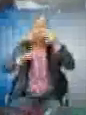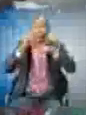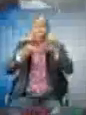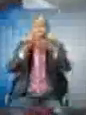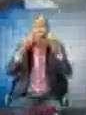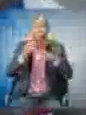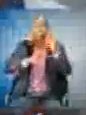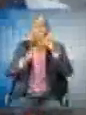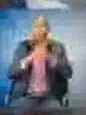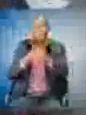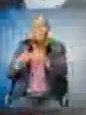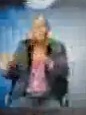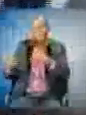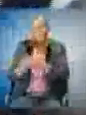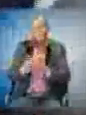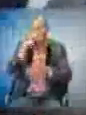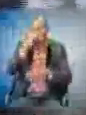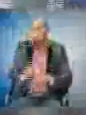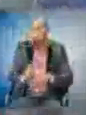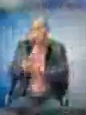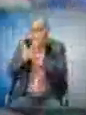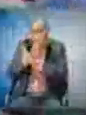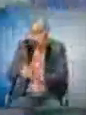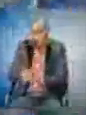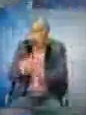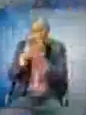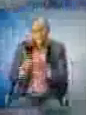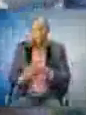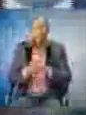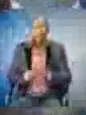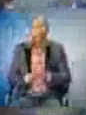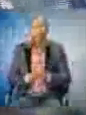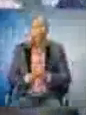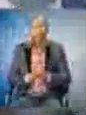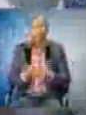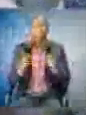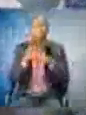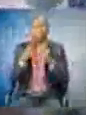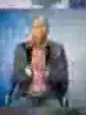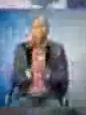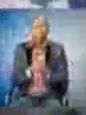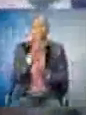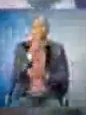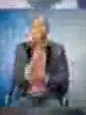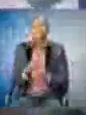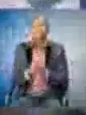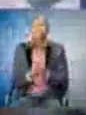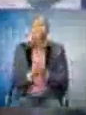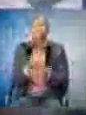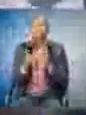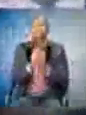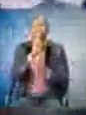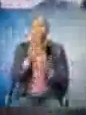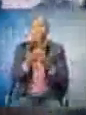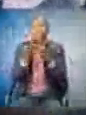weko kumpembeni ba voisin unapashwa kubachunga mu mzuri. Donc atable biote mina sema ba pale beko mana yenga